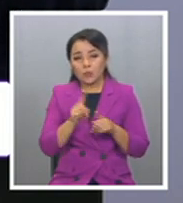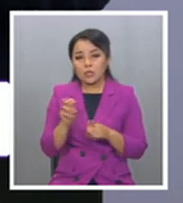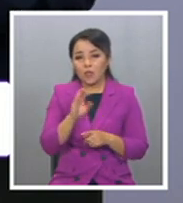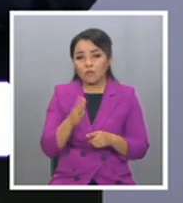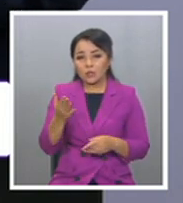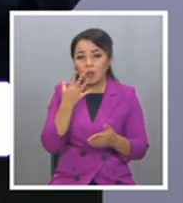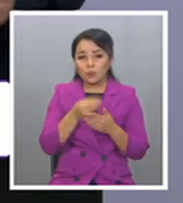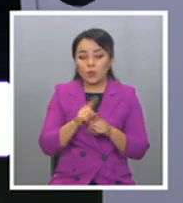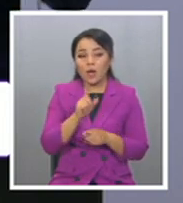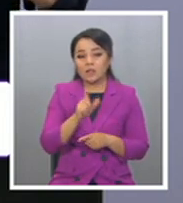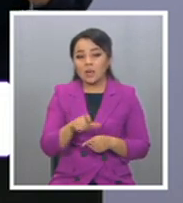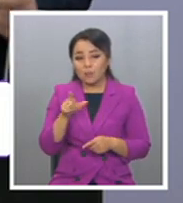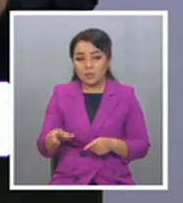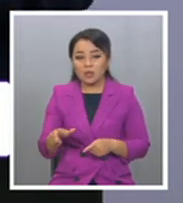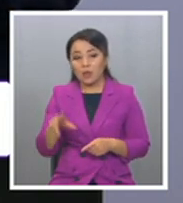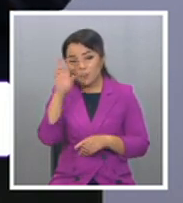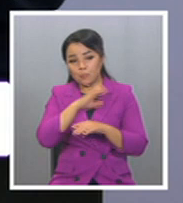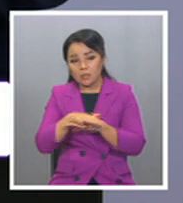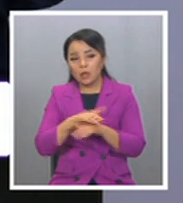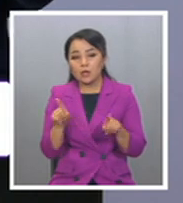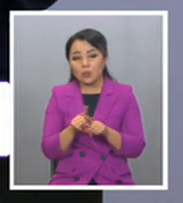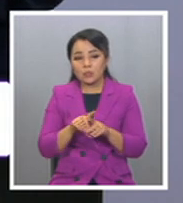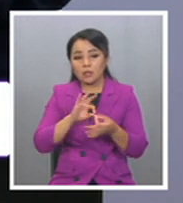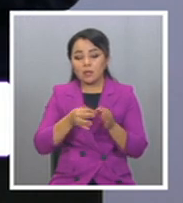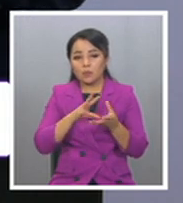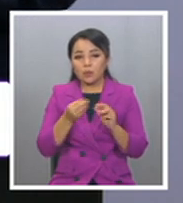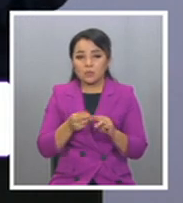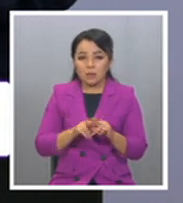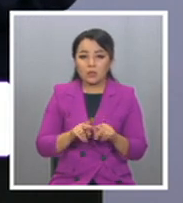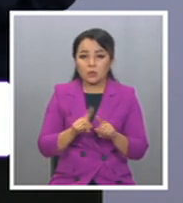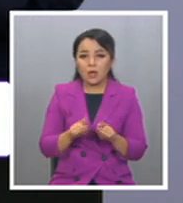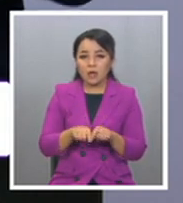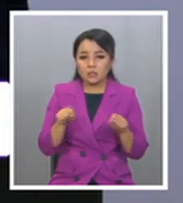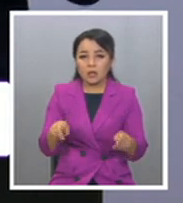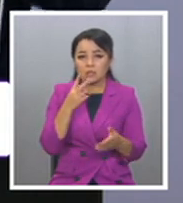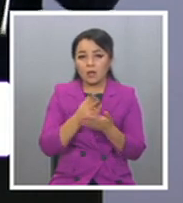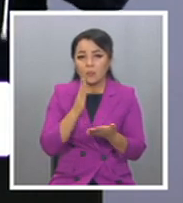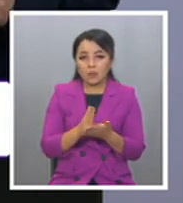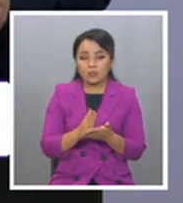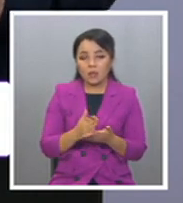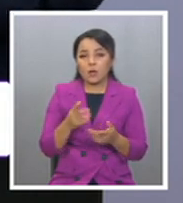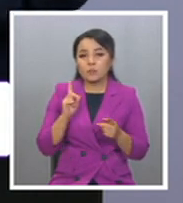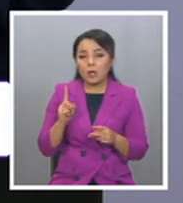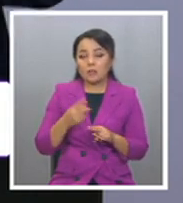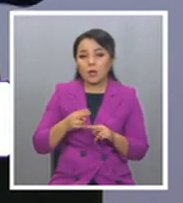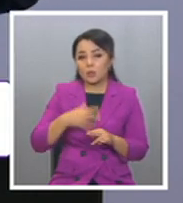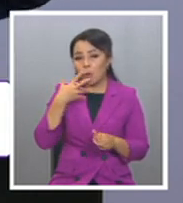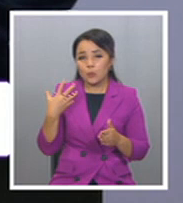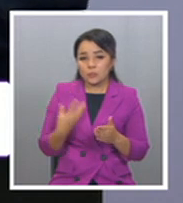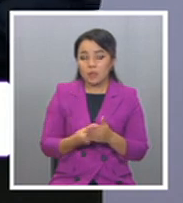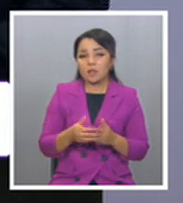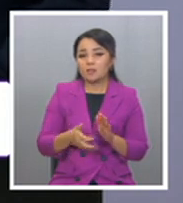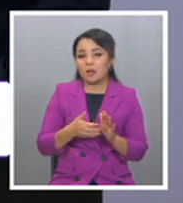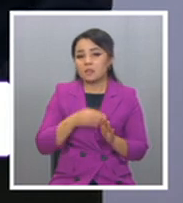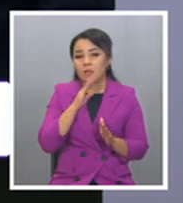әрбір азаматы мемлекеттен несие алып, кәсіпорын ашуға тырысты. Бірақ бұның өзінің бір кемшіліктері